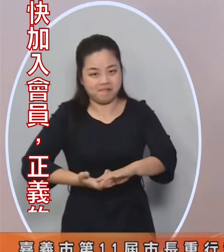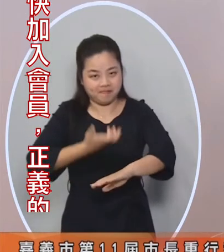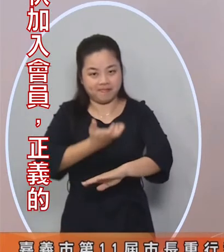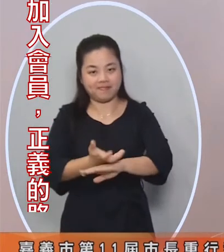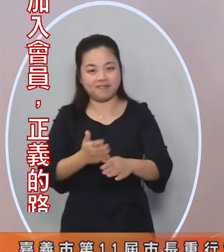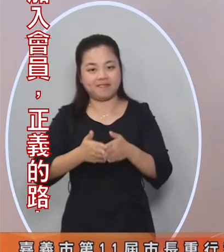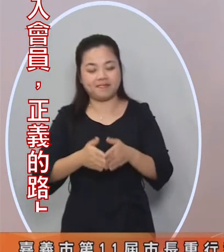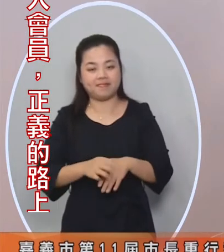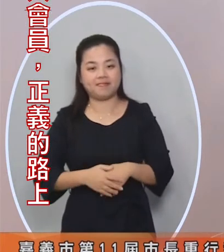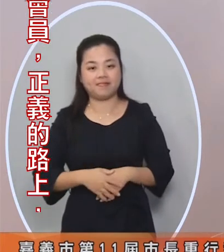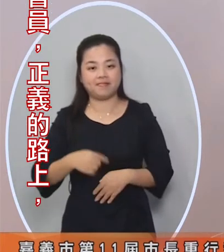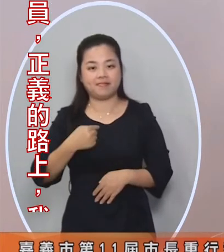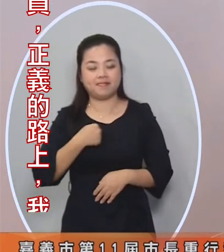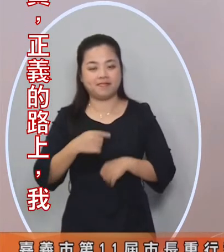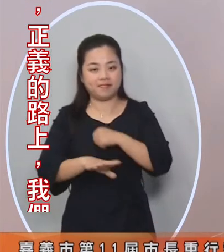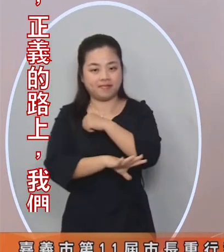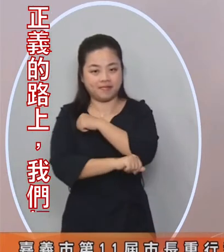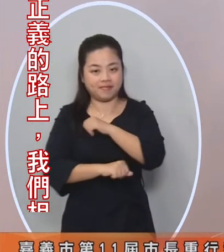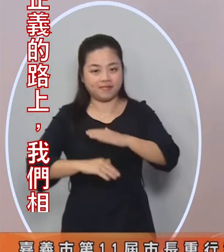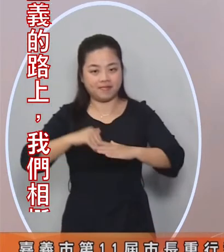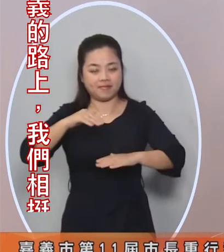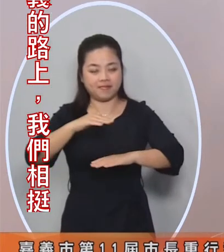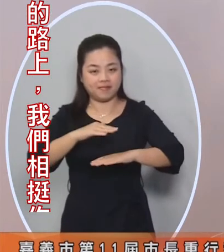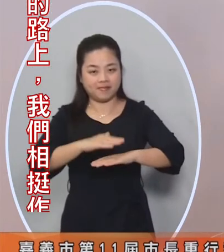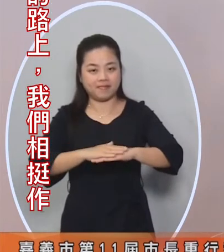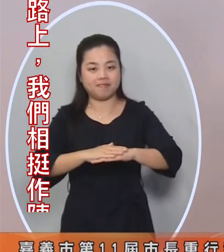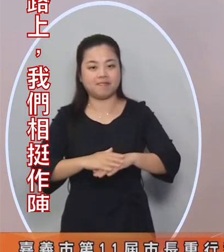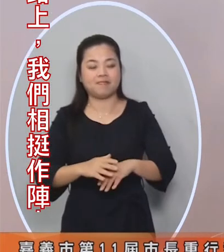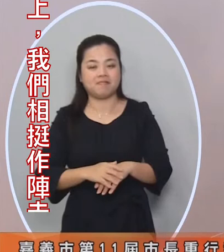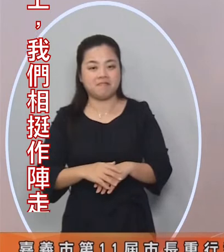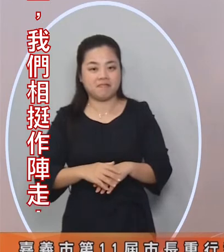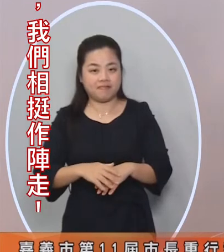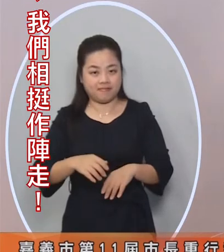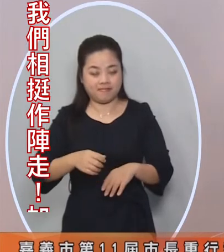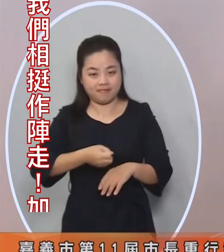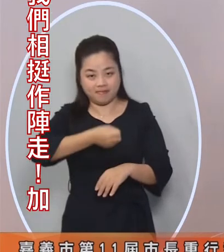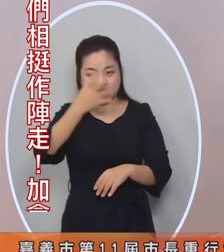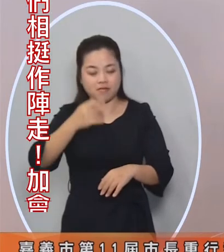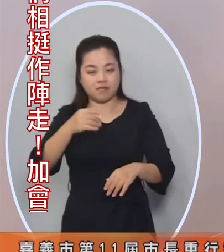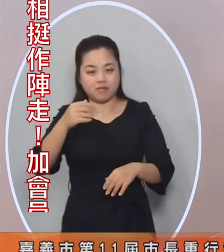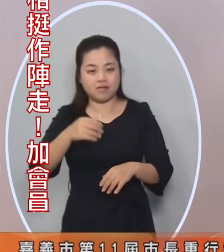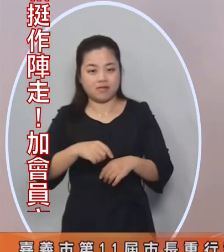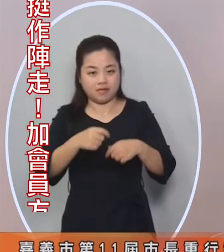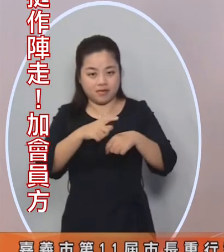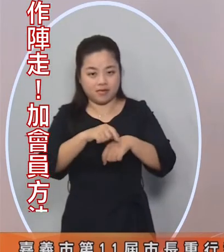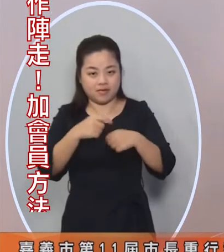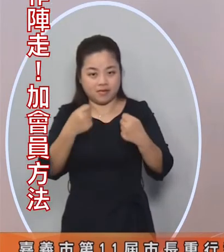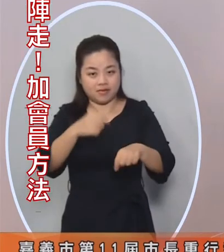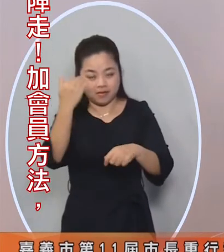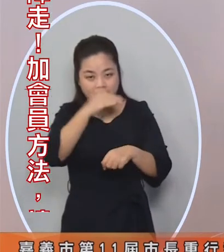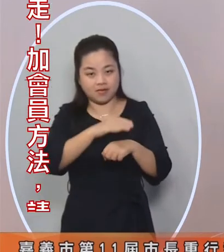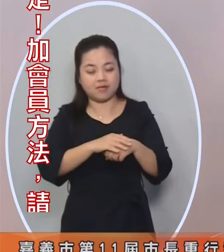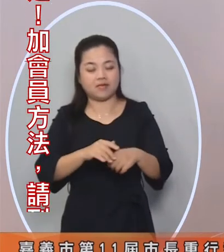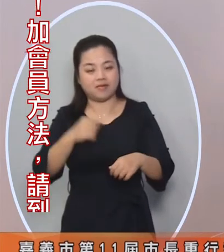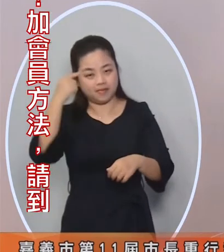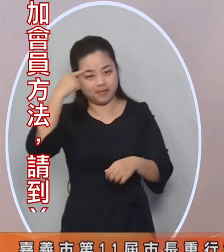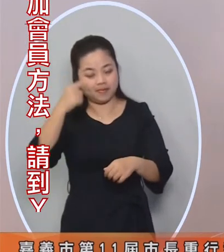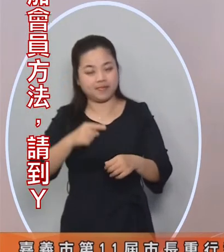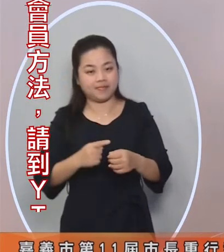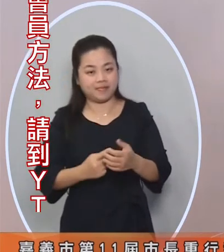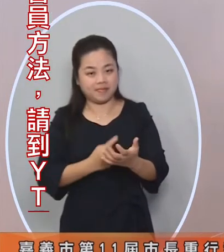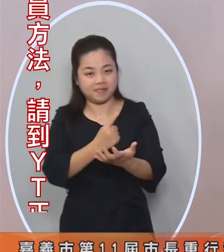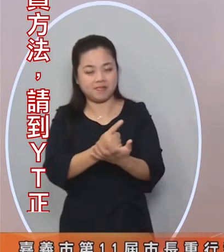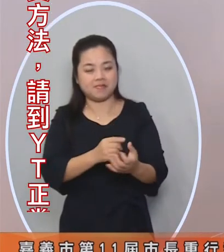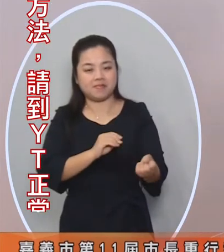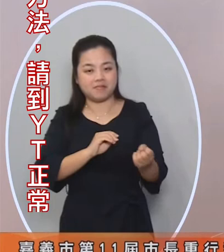拼。凯生是基层出身的嘉义青年，临时决定参选，资源、声势都难与